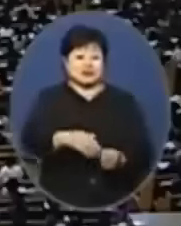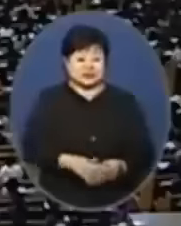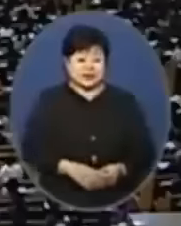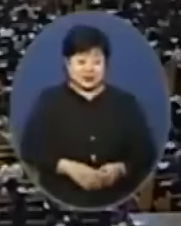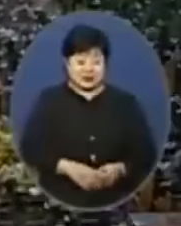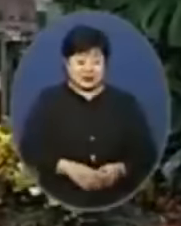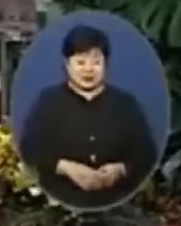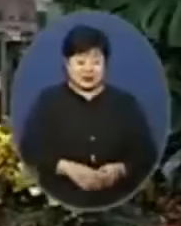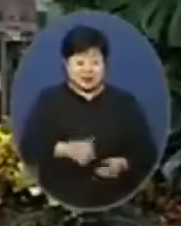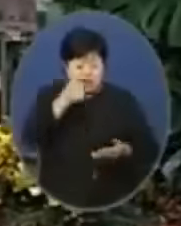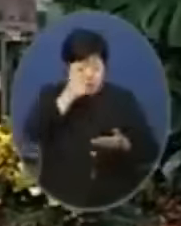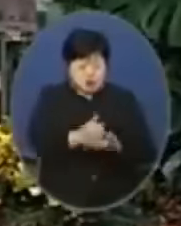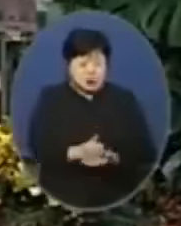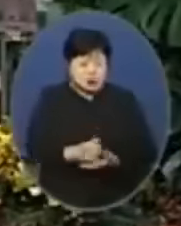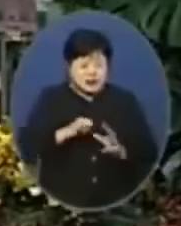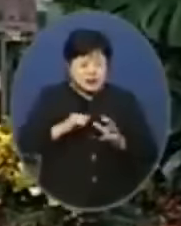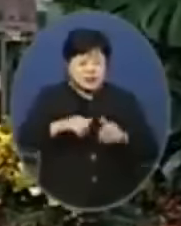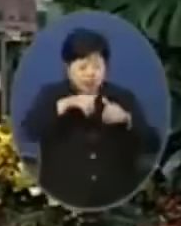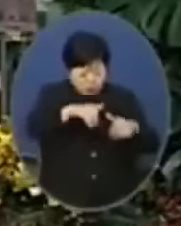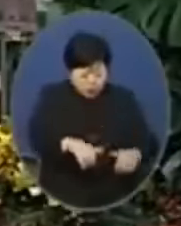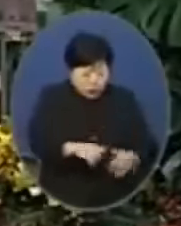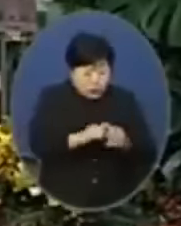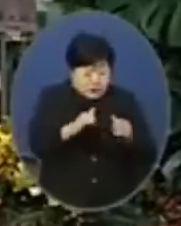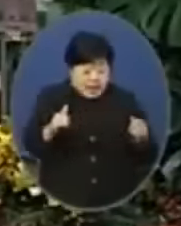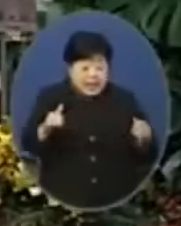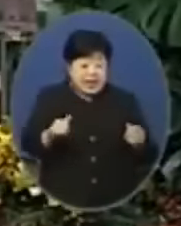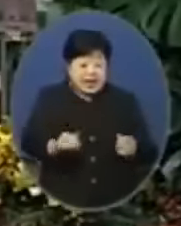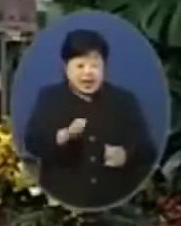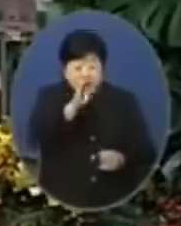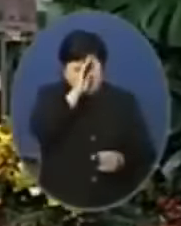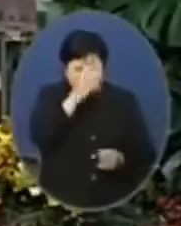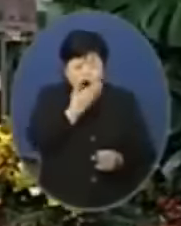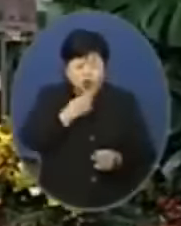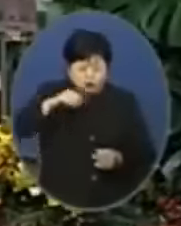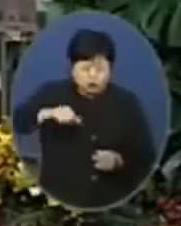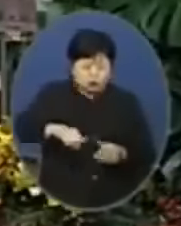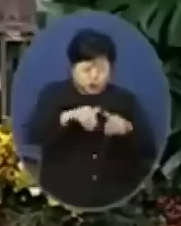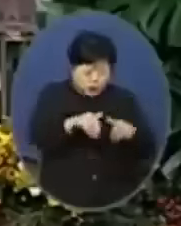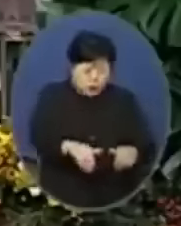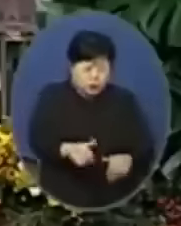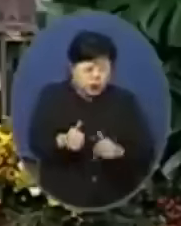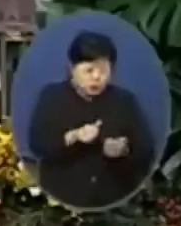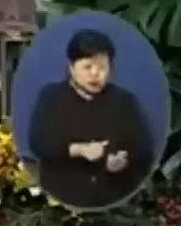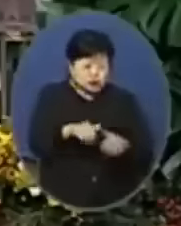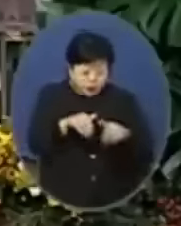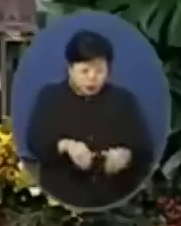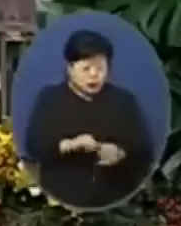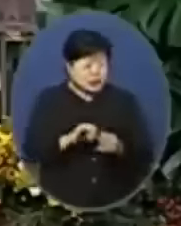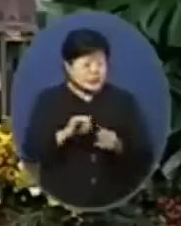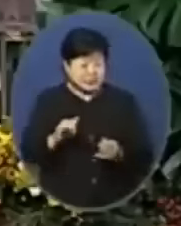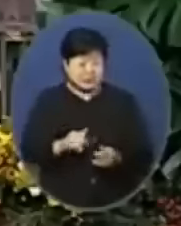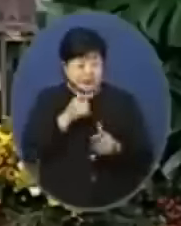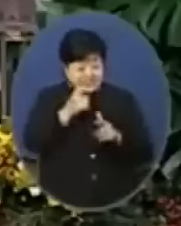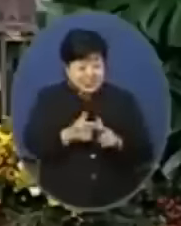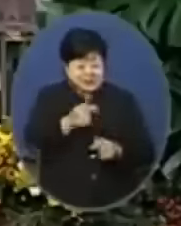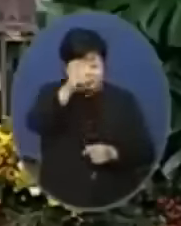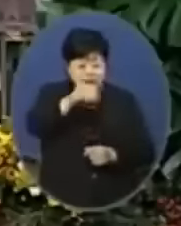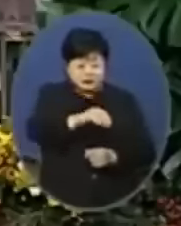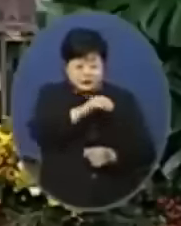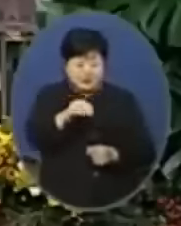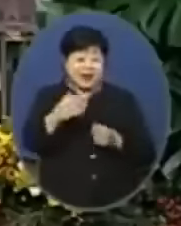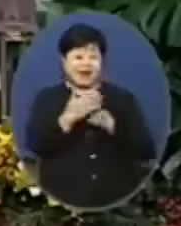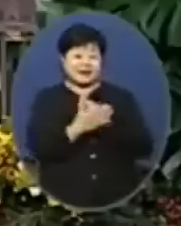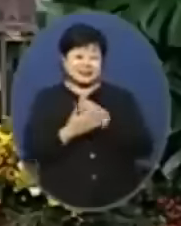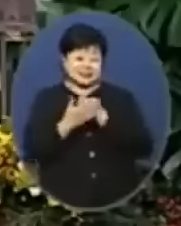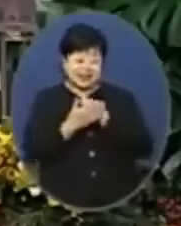포로됩니까? 죄와 죄 속에 포로된 사람, 질병과 저주에 포로된 사람, 죽음에 포로된 사람이 예수 십자가의